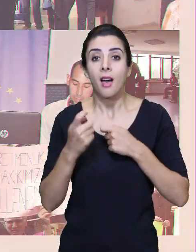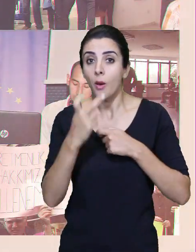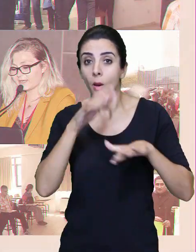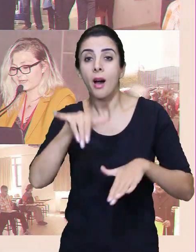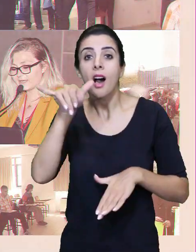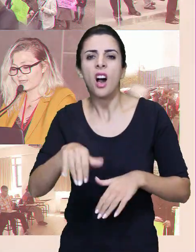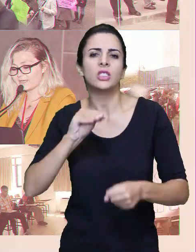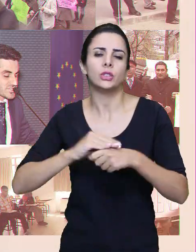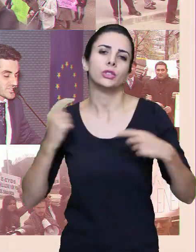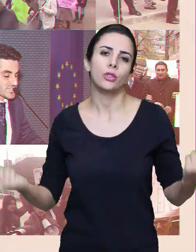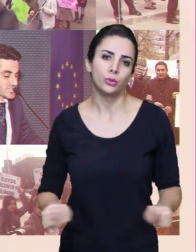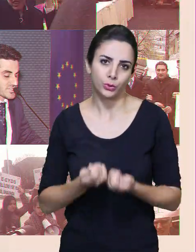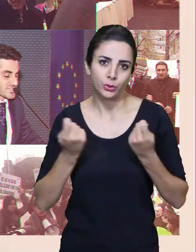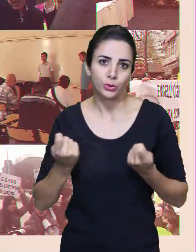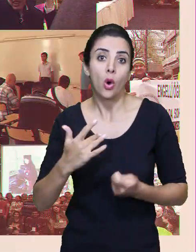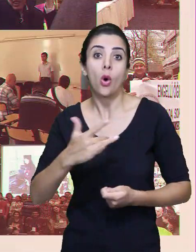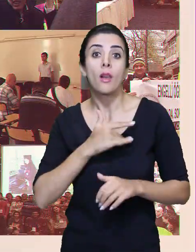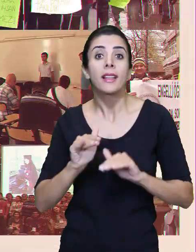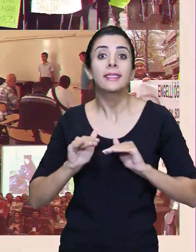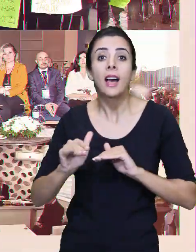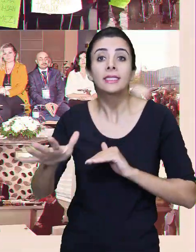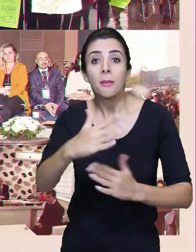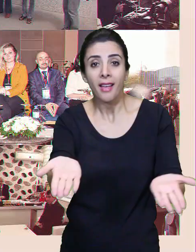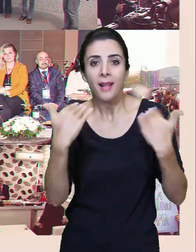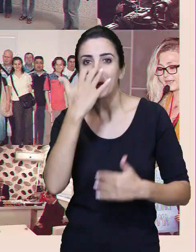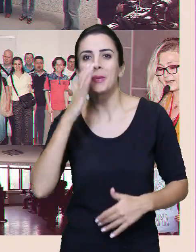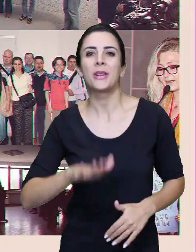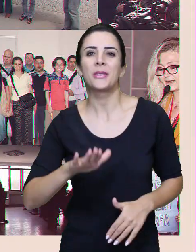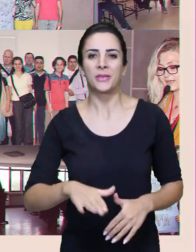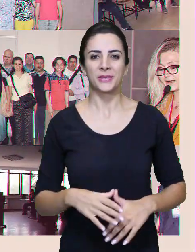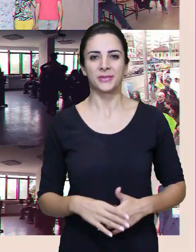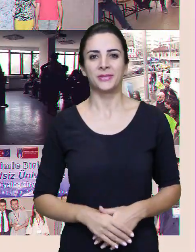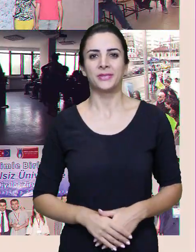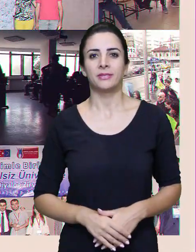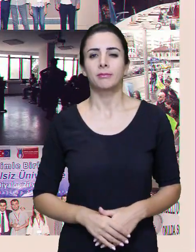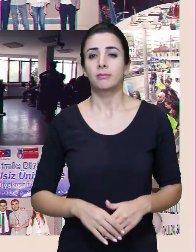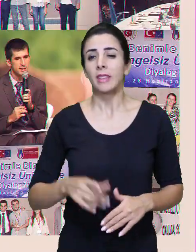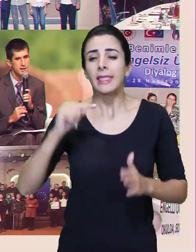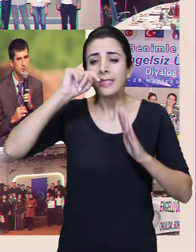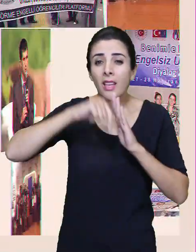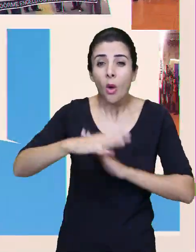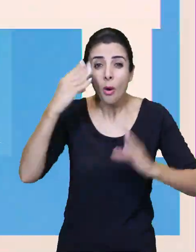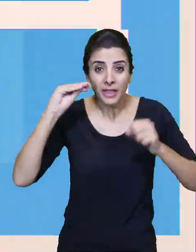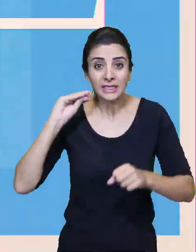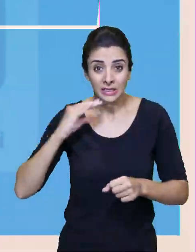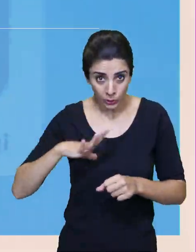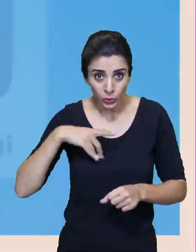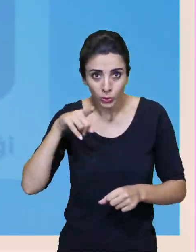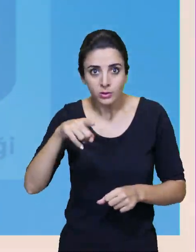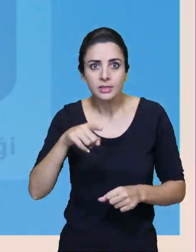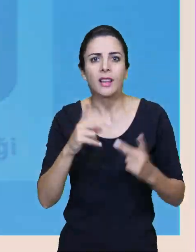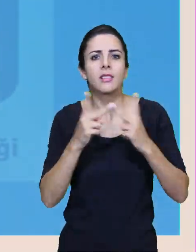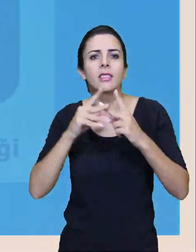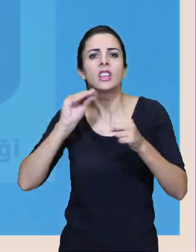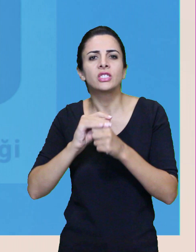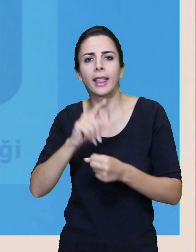engelli hakları için çalışıyor. Gönüllü destekçilerini bekliyor. Detaylı bilgi için EGET.org,